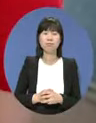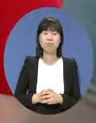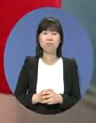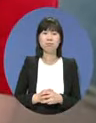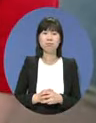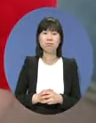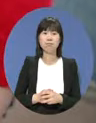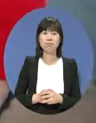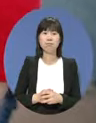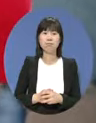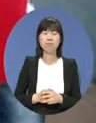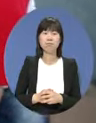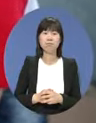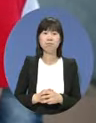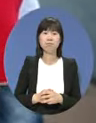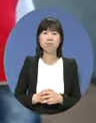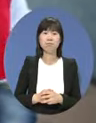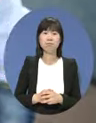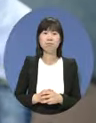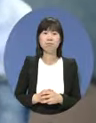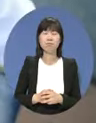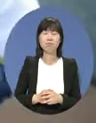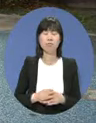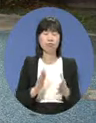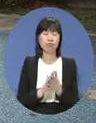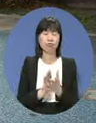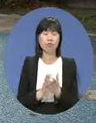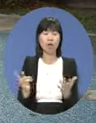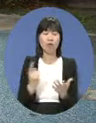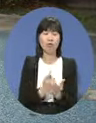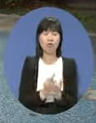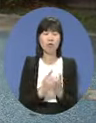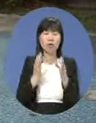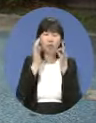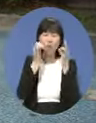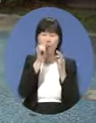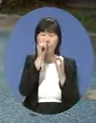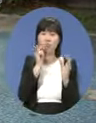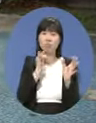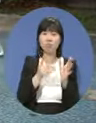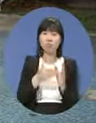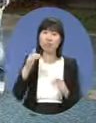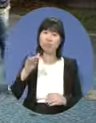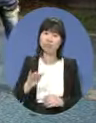친구들과 어울리려고 노력도 해보지만